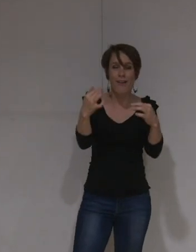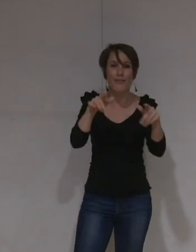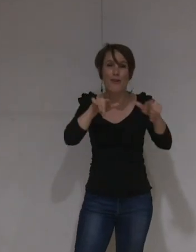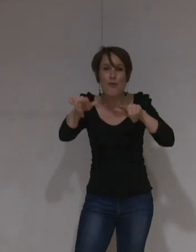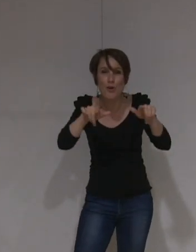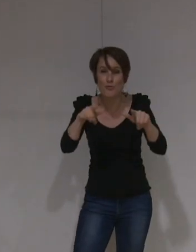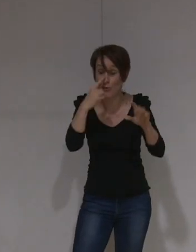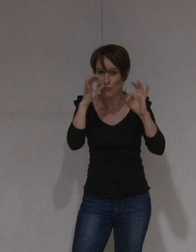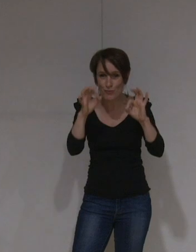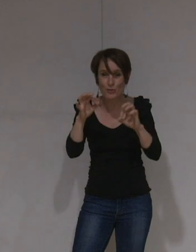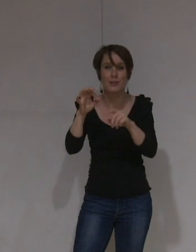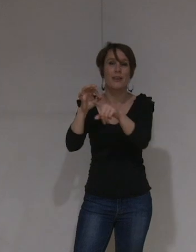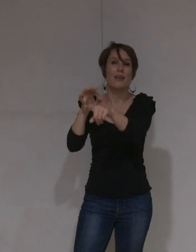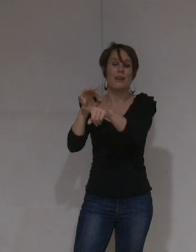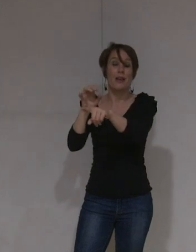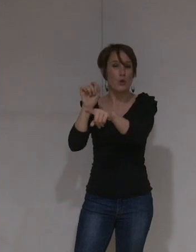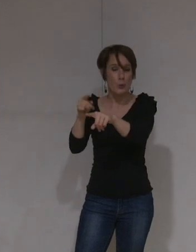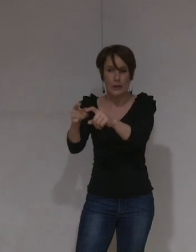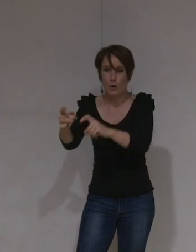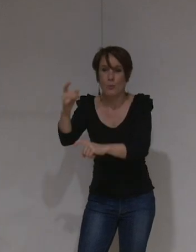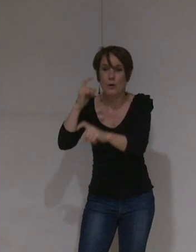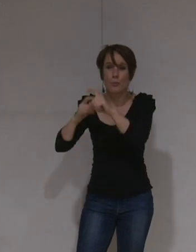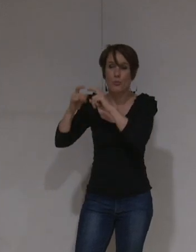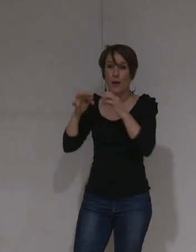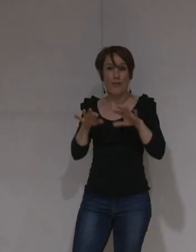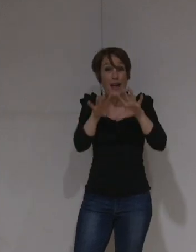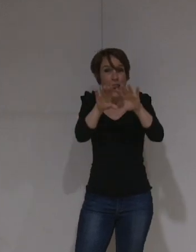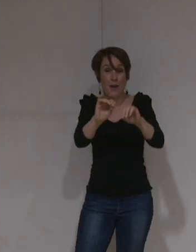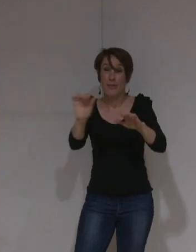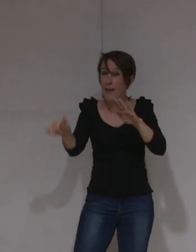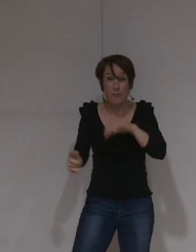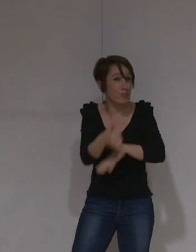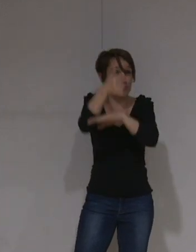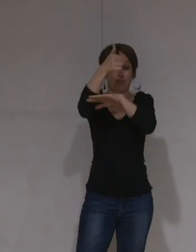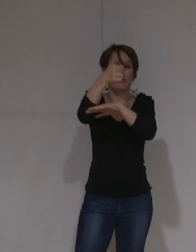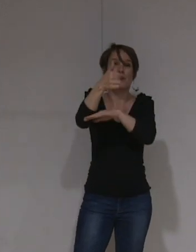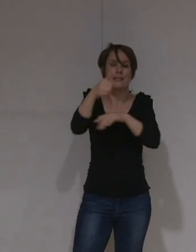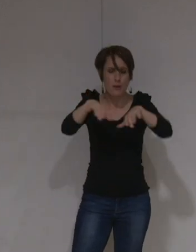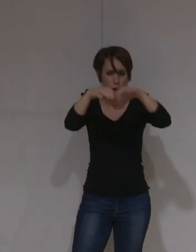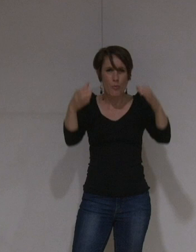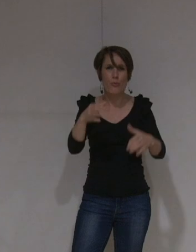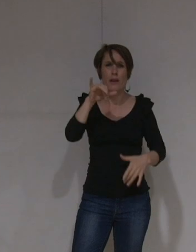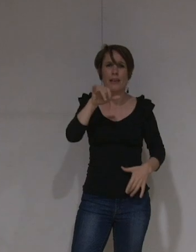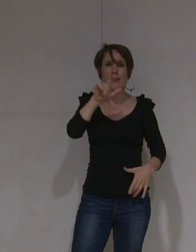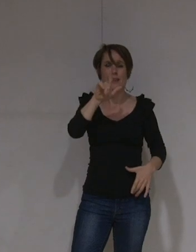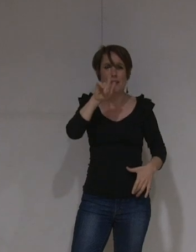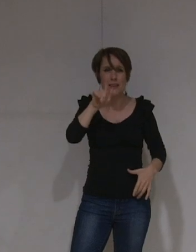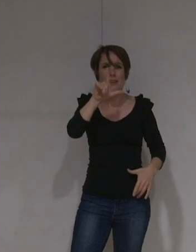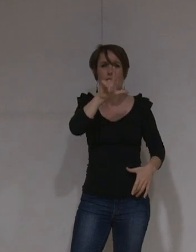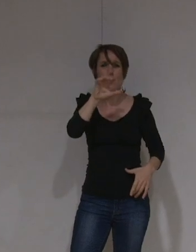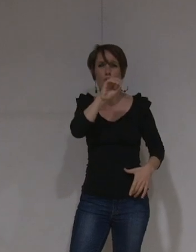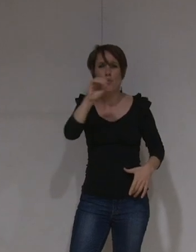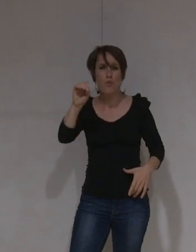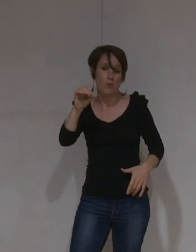pénon retourne à l'idée de l'habitat premier en l'occurrence liglou pour lui qui est l'habitat du nomade qui est aussi celui